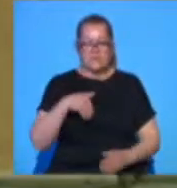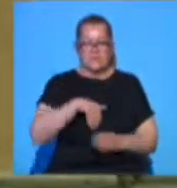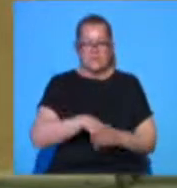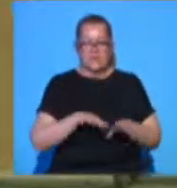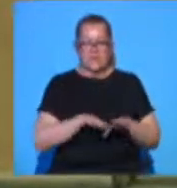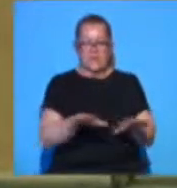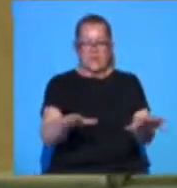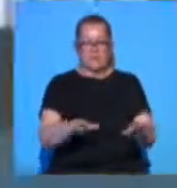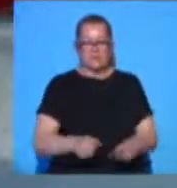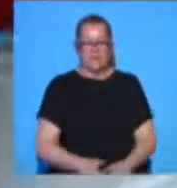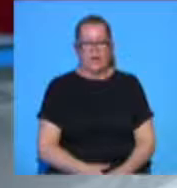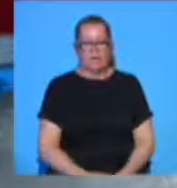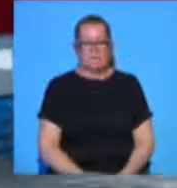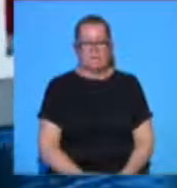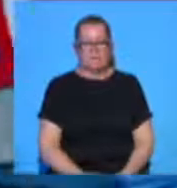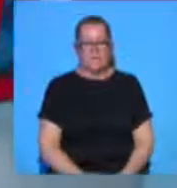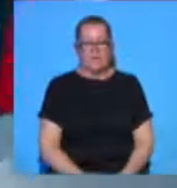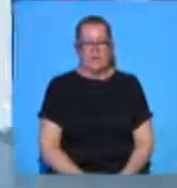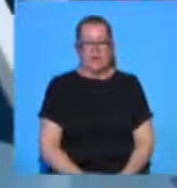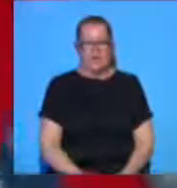în telejurnal.